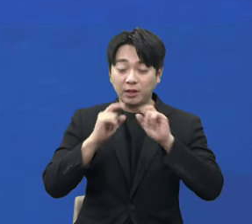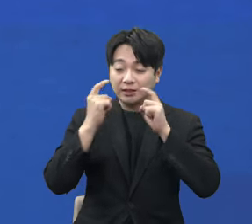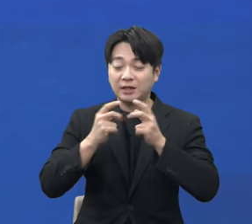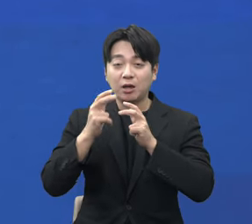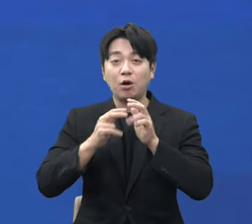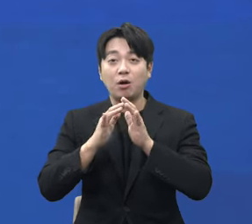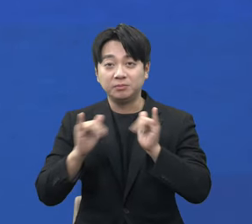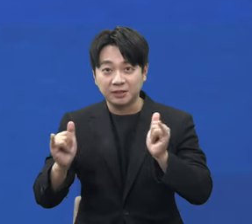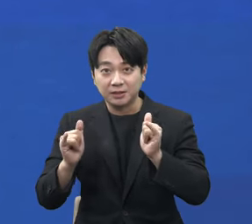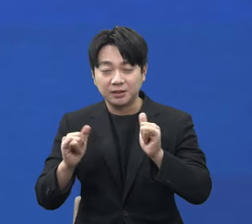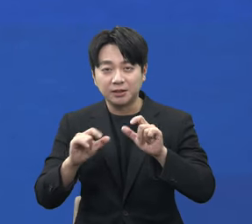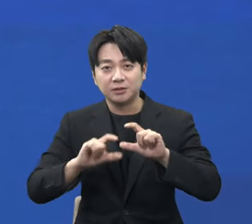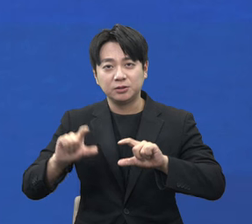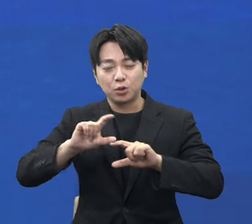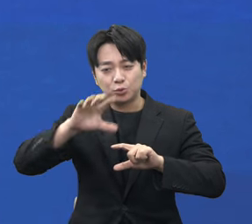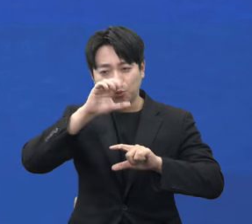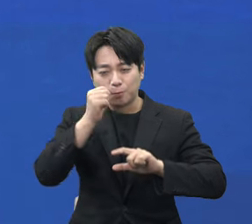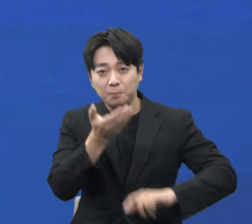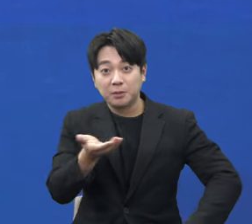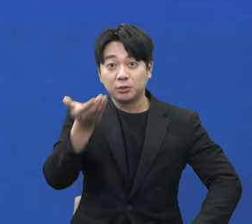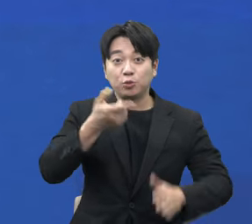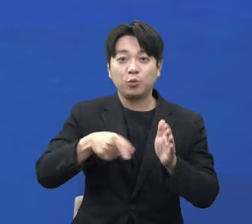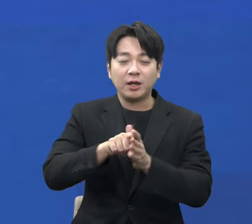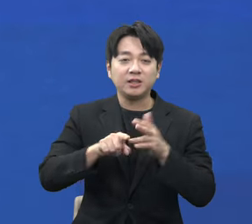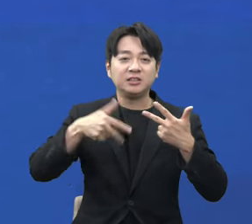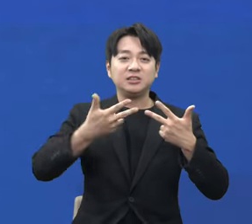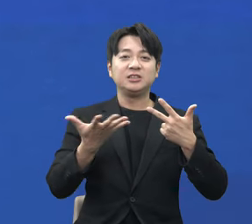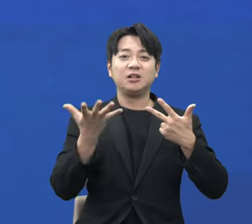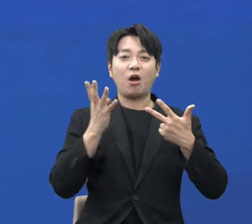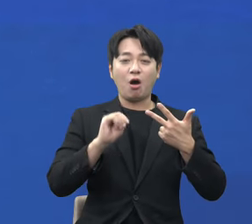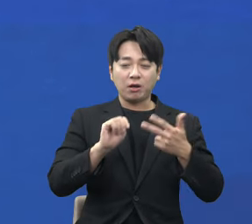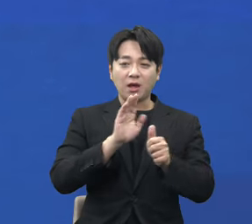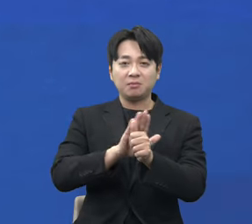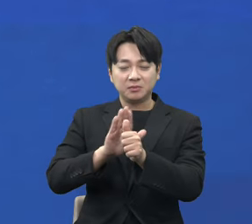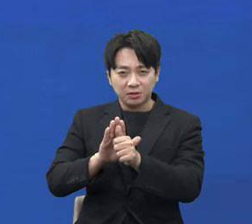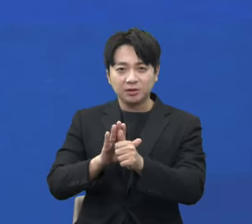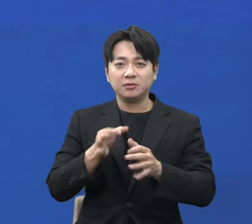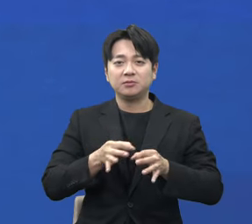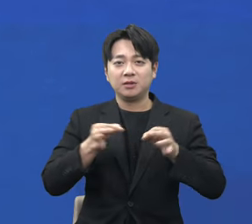최대 7억 원 지원 정책 지금을 지원하겠습니다. 소상공인이